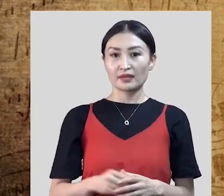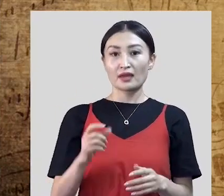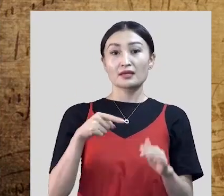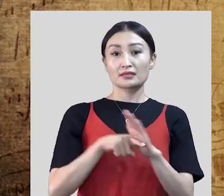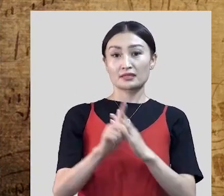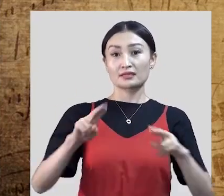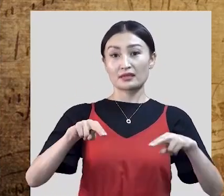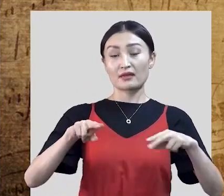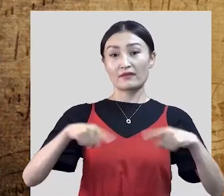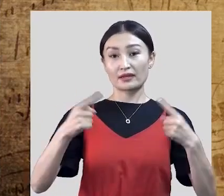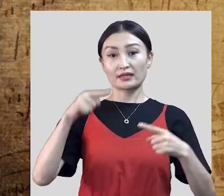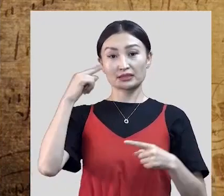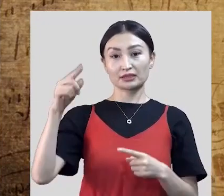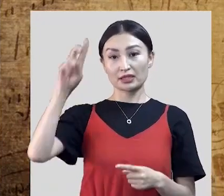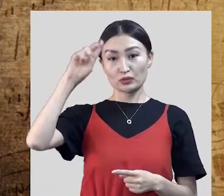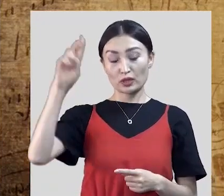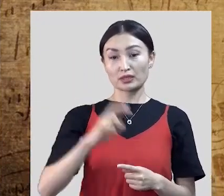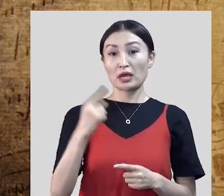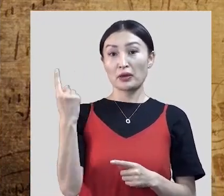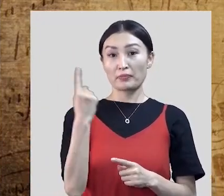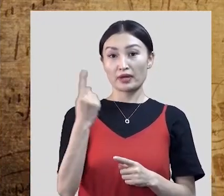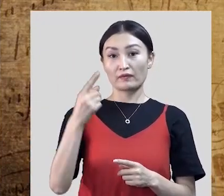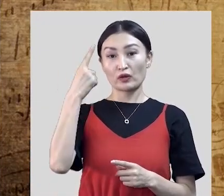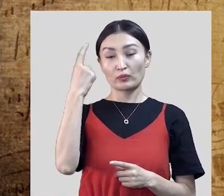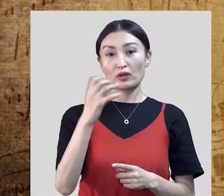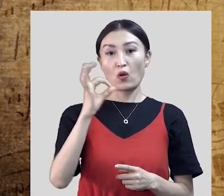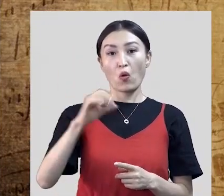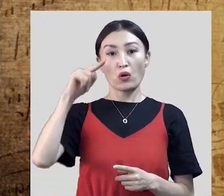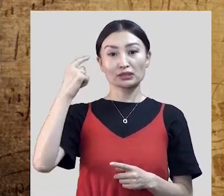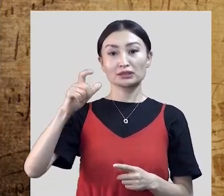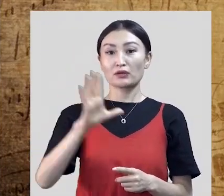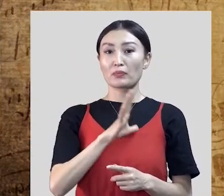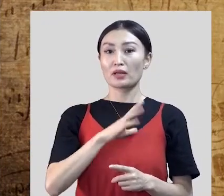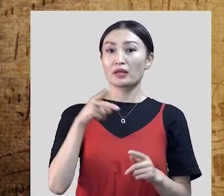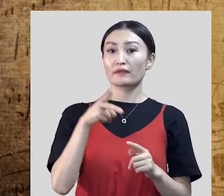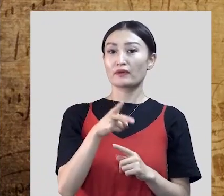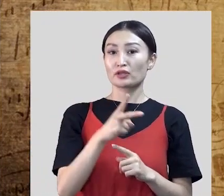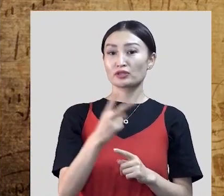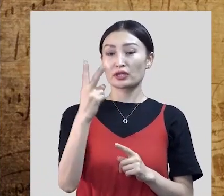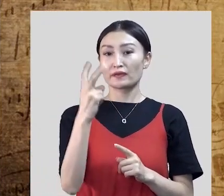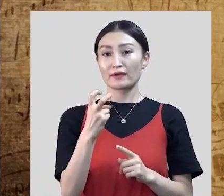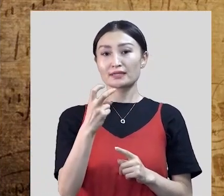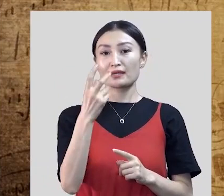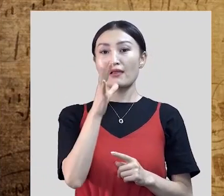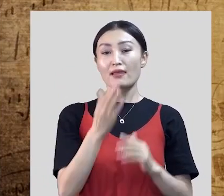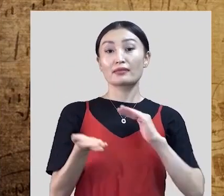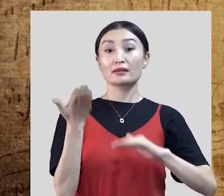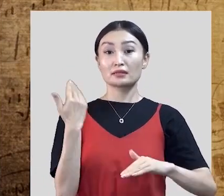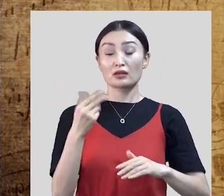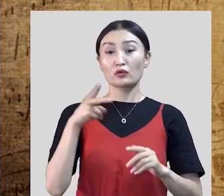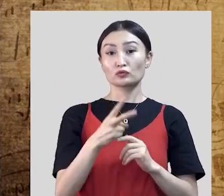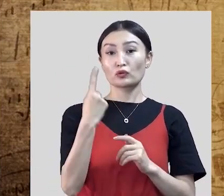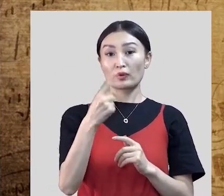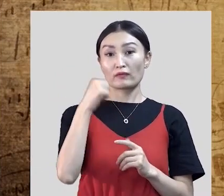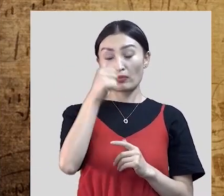Азы становления кыргызской государственности. Первое упоминание о кыргызах было аж 2200 лет назад, в